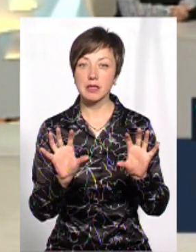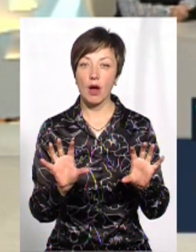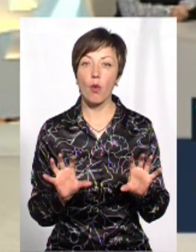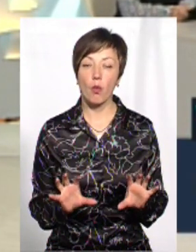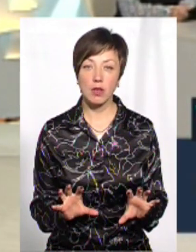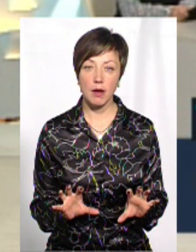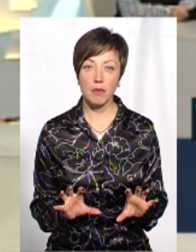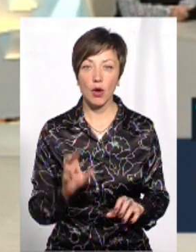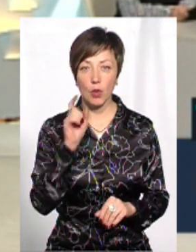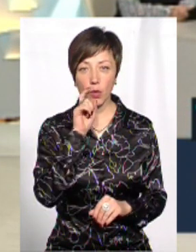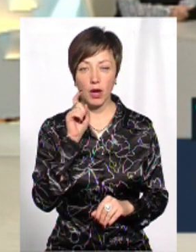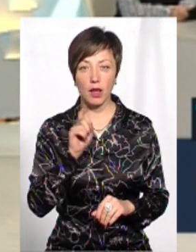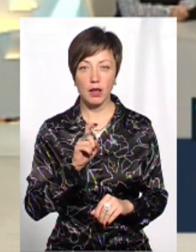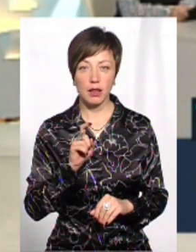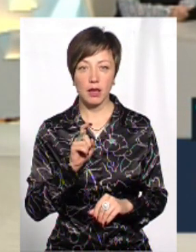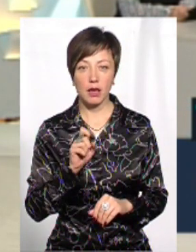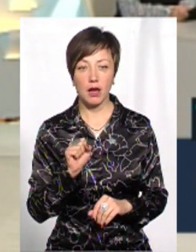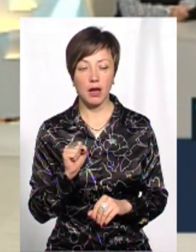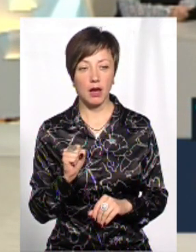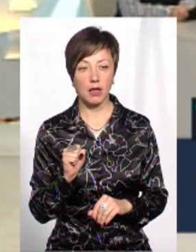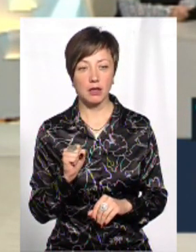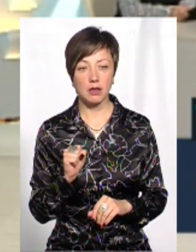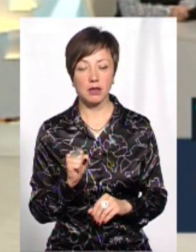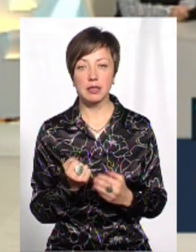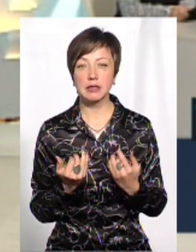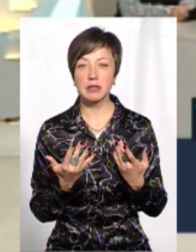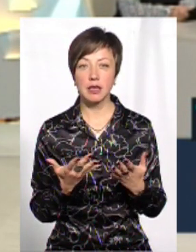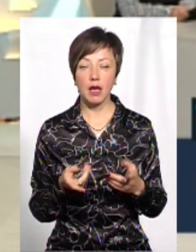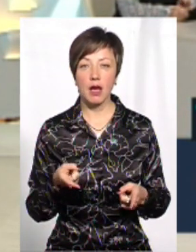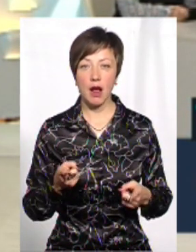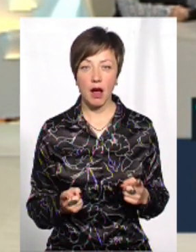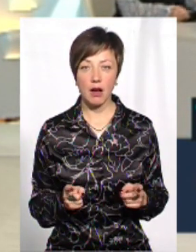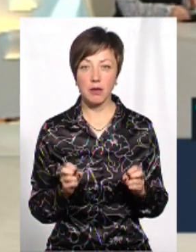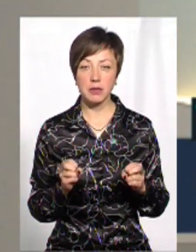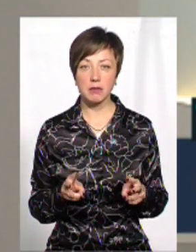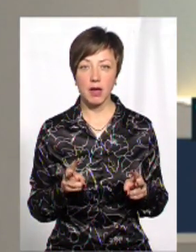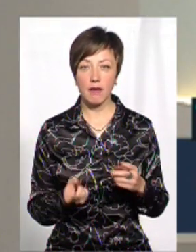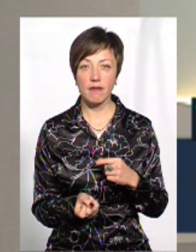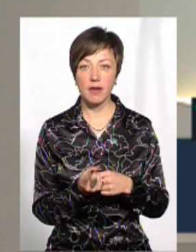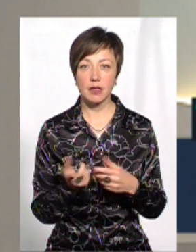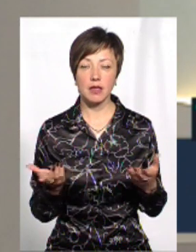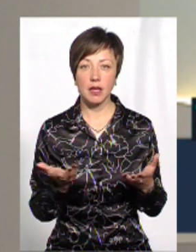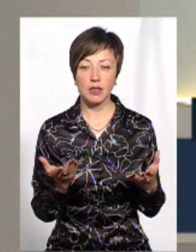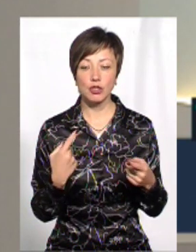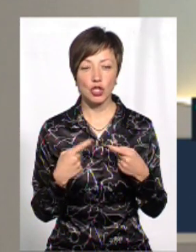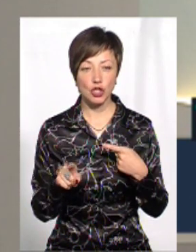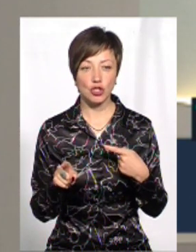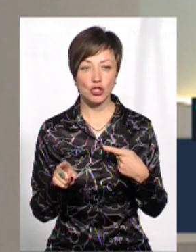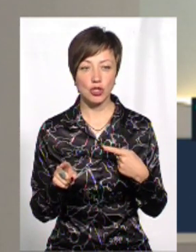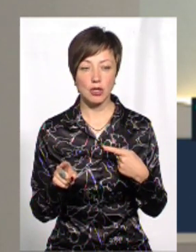законом України. А наскільки реальна небезпека виникнення якихось